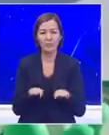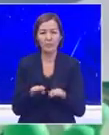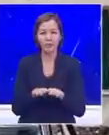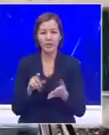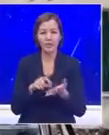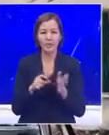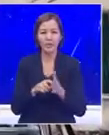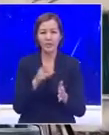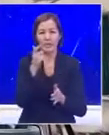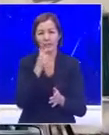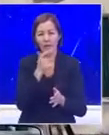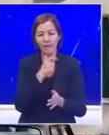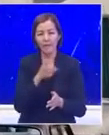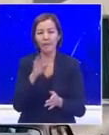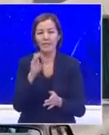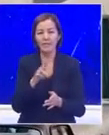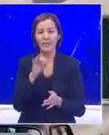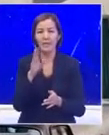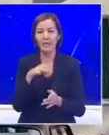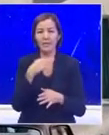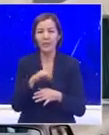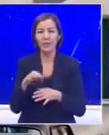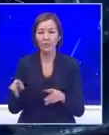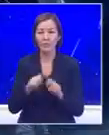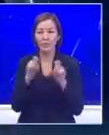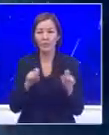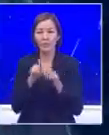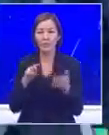кеңсе Панфилов, Ескелді және Қаратал аудандарында